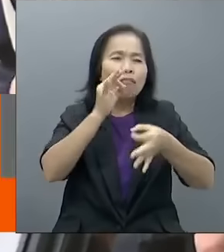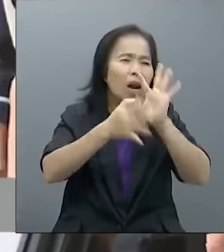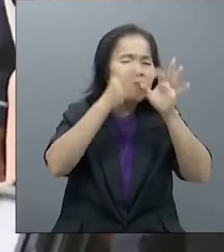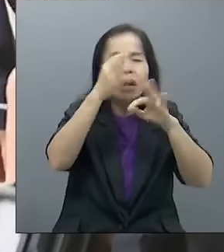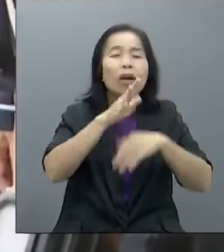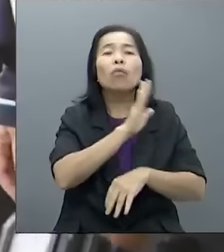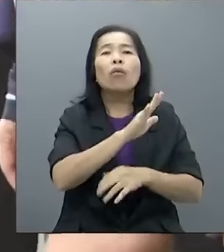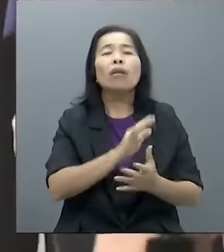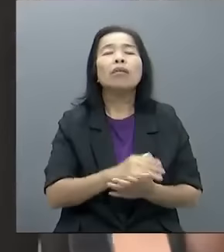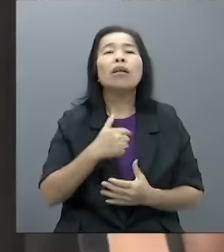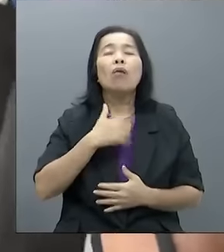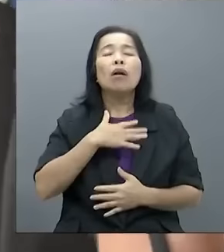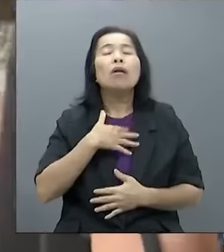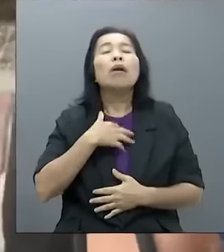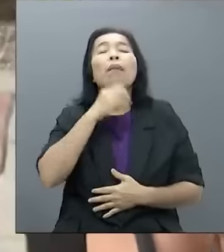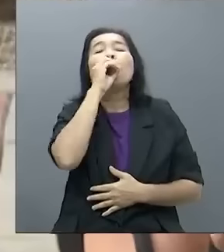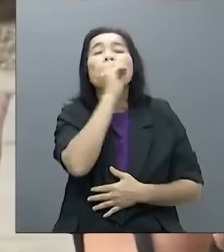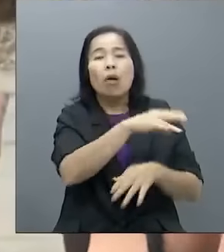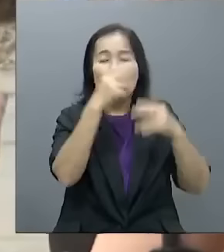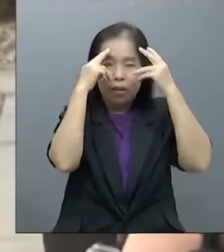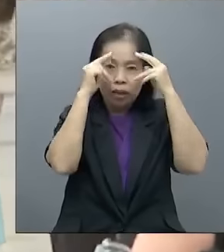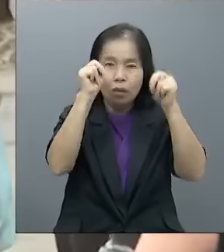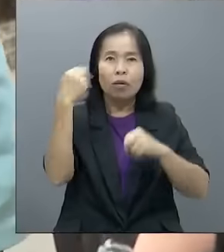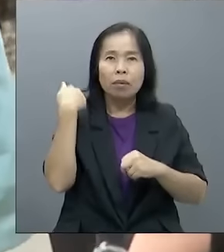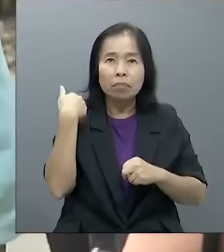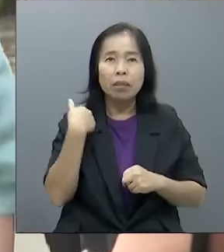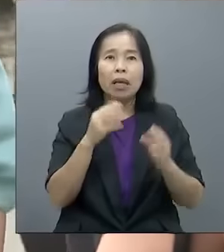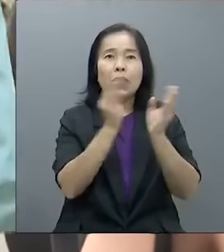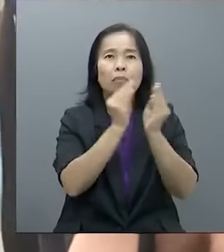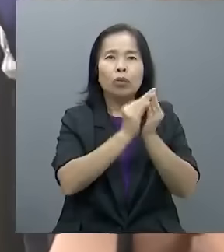ก็เลยบอกท่านว่ายังไงอย่าประชุมเกินเที่ยงคืน